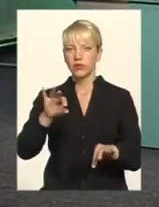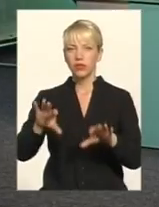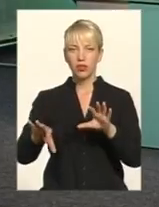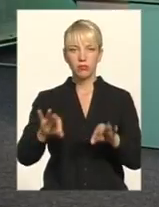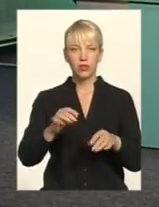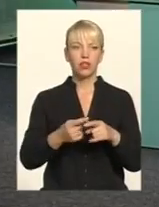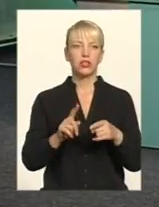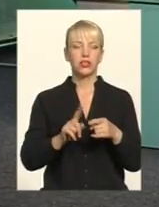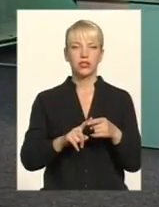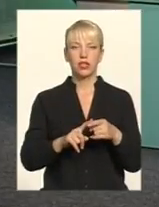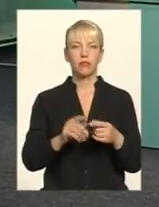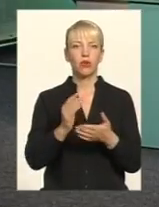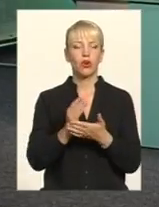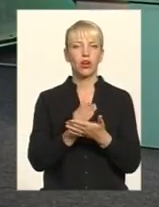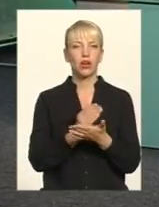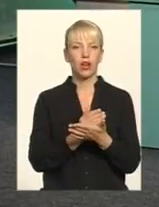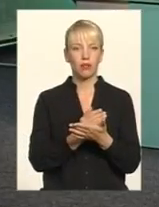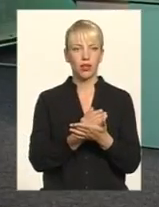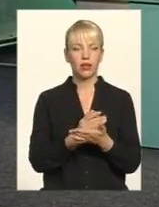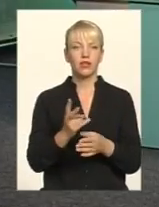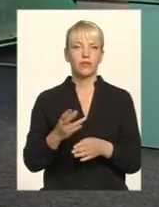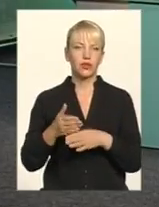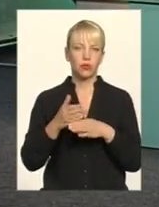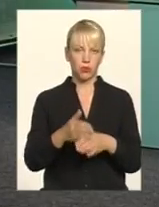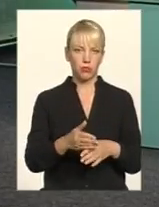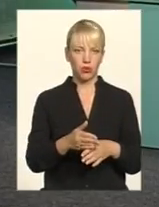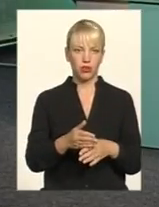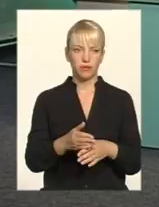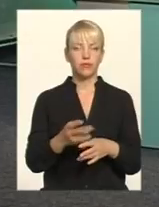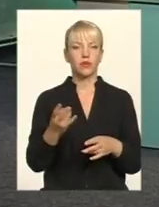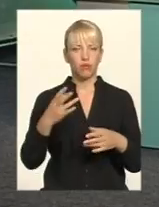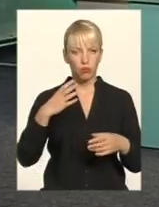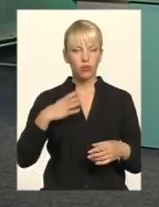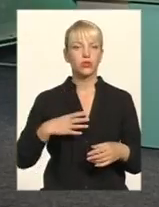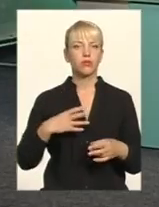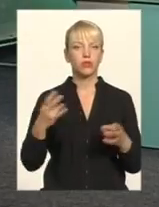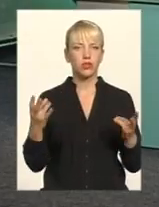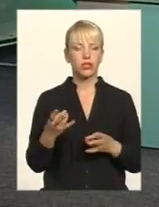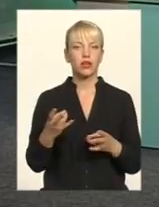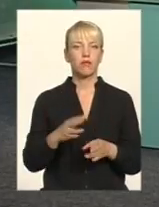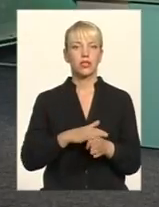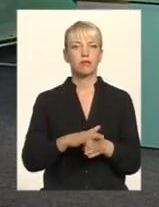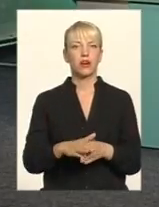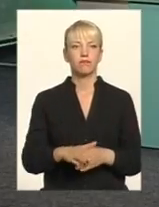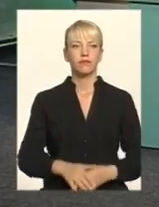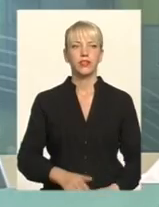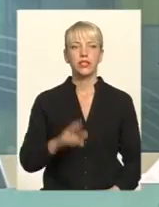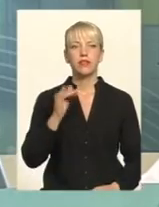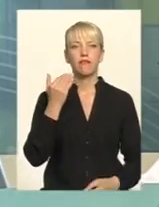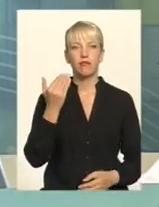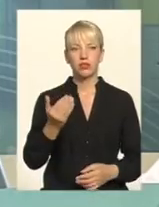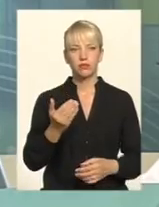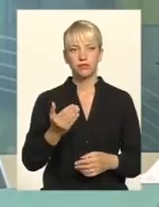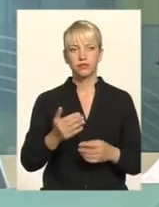думаю, що це буде програма сприяння, допомоги. Мусимо справитися. В вашому особистому селі, звідки ви